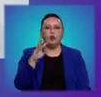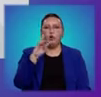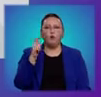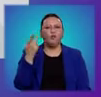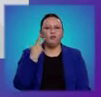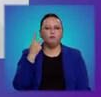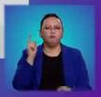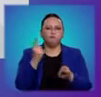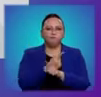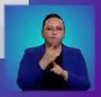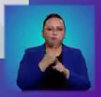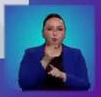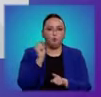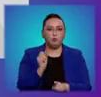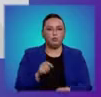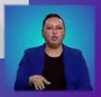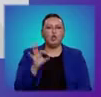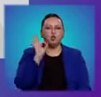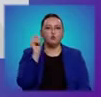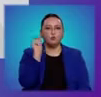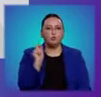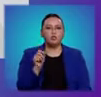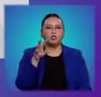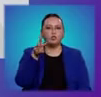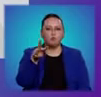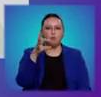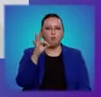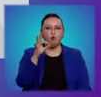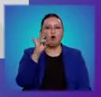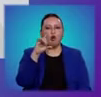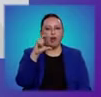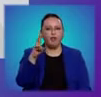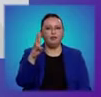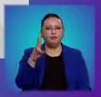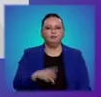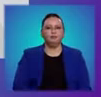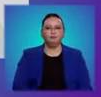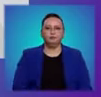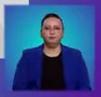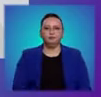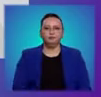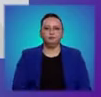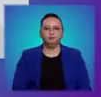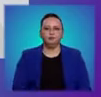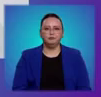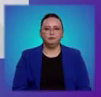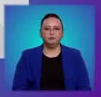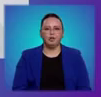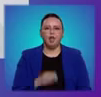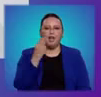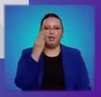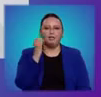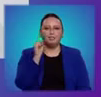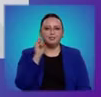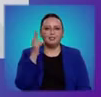бичихдээ мөрүн гэж бичих гээд байгаа харагддаг. Тийм учраас мөрөн гэдэг үгийг нүдлэн тогтоож аваарай. За шанд гэдэг